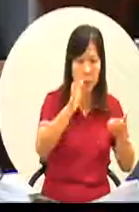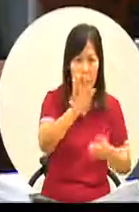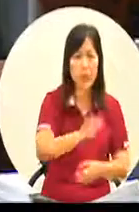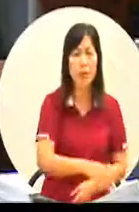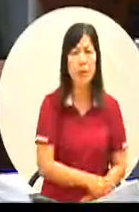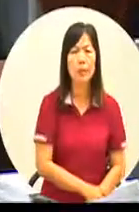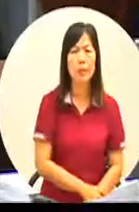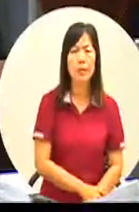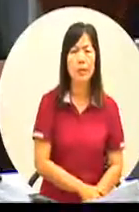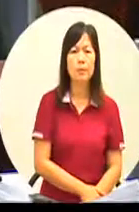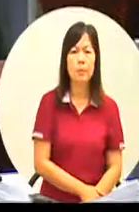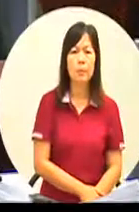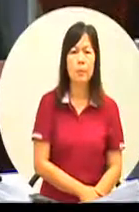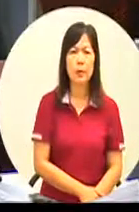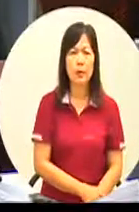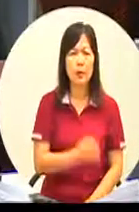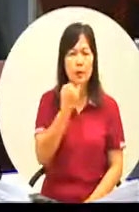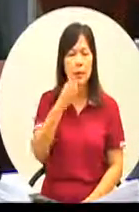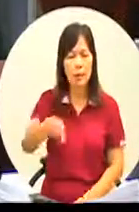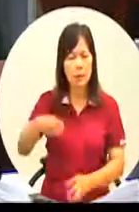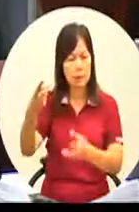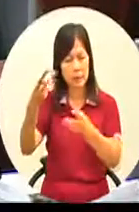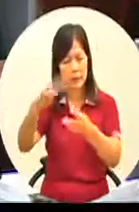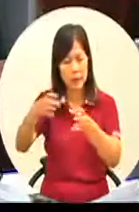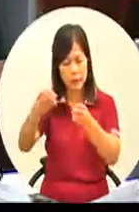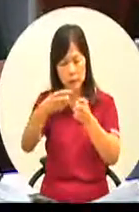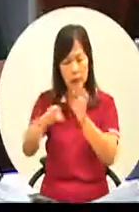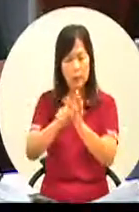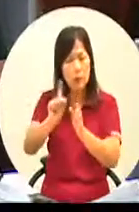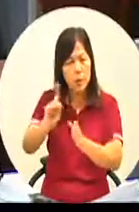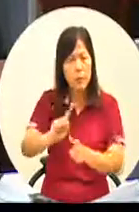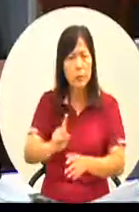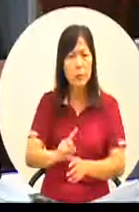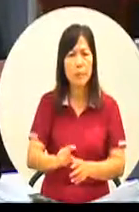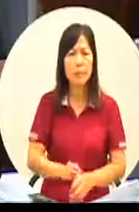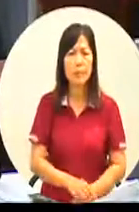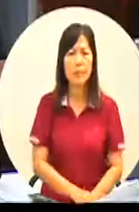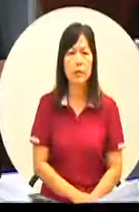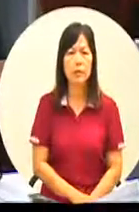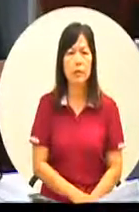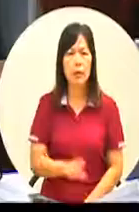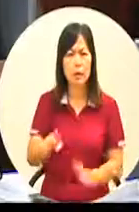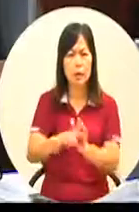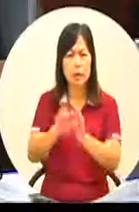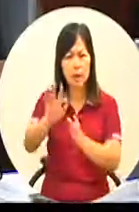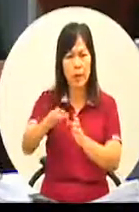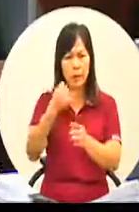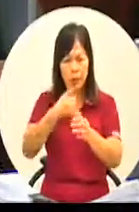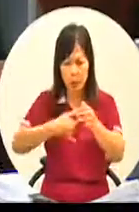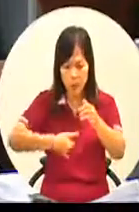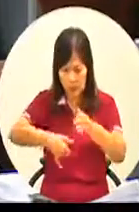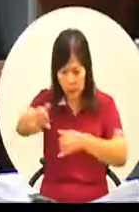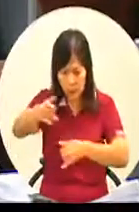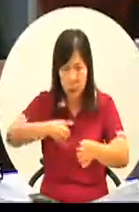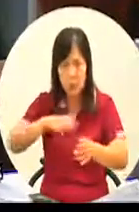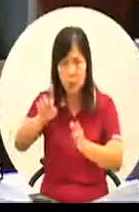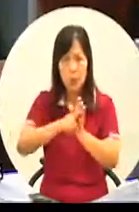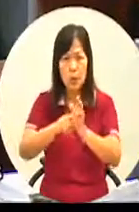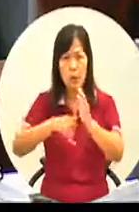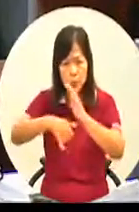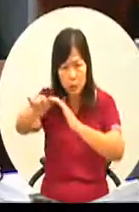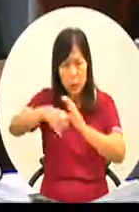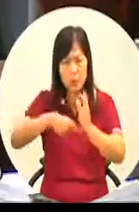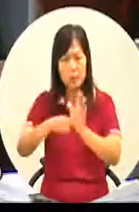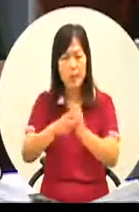你家吼，恁去讨论看怎么样。哦，当然有一些你要做一个进出动线，让大家在那里